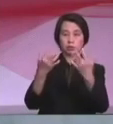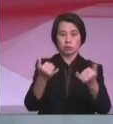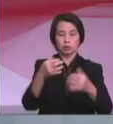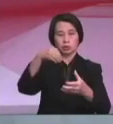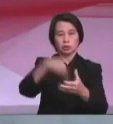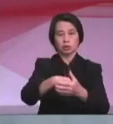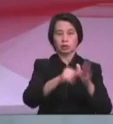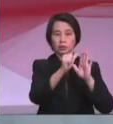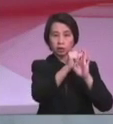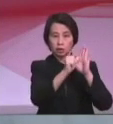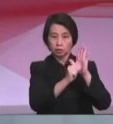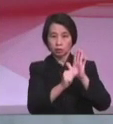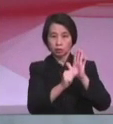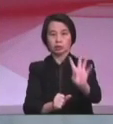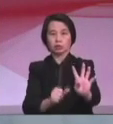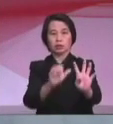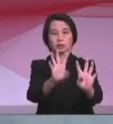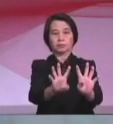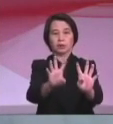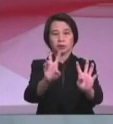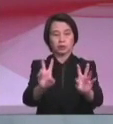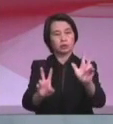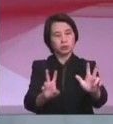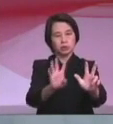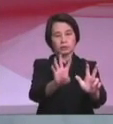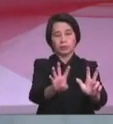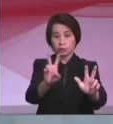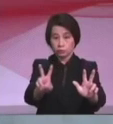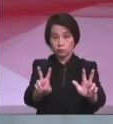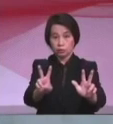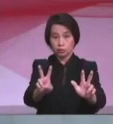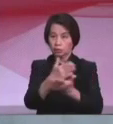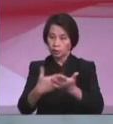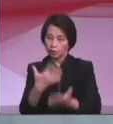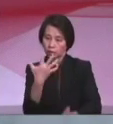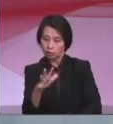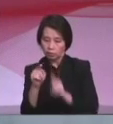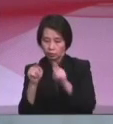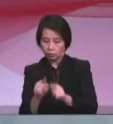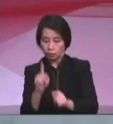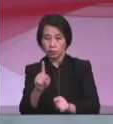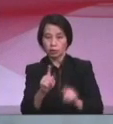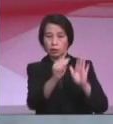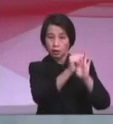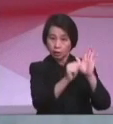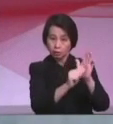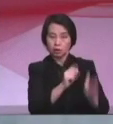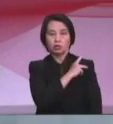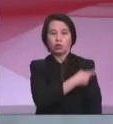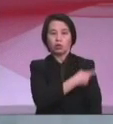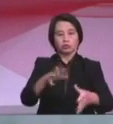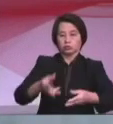Dalam Akta 342 iaitu dalam Seksyen 15-1, kuasa telah